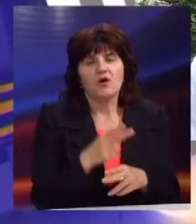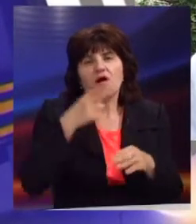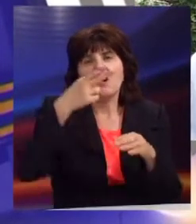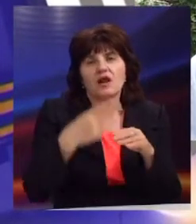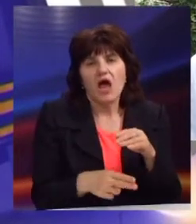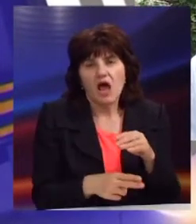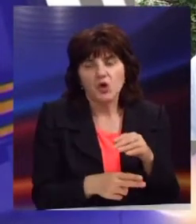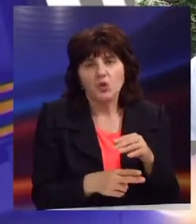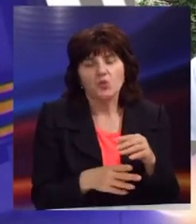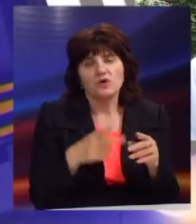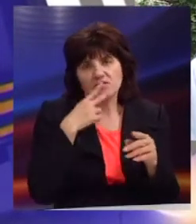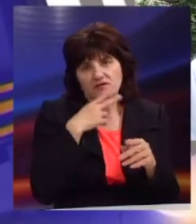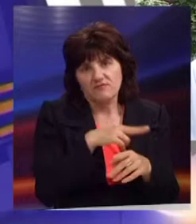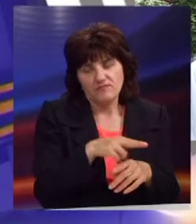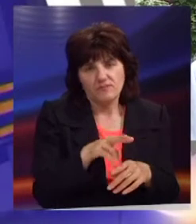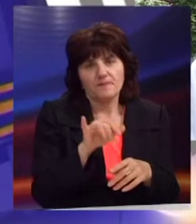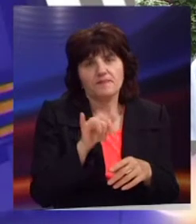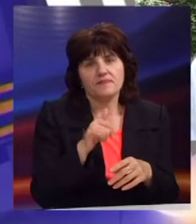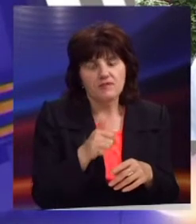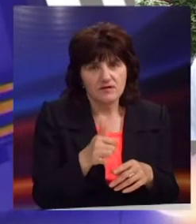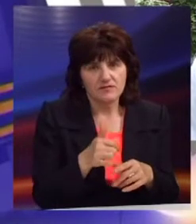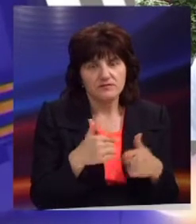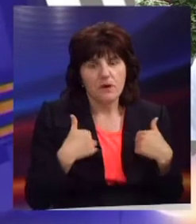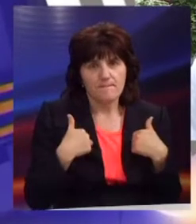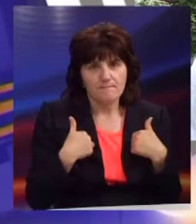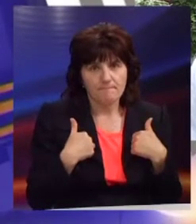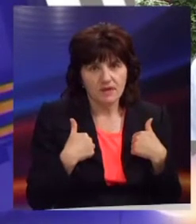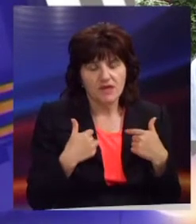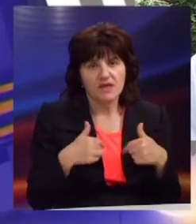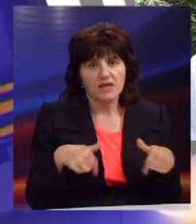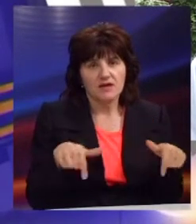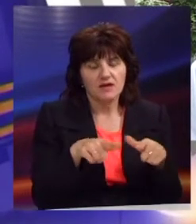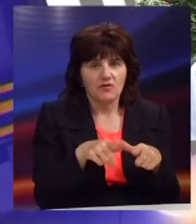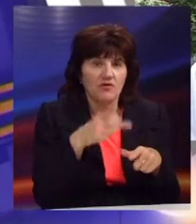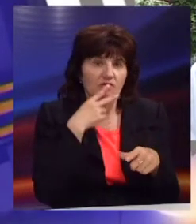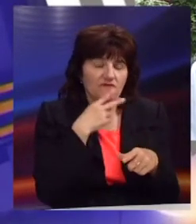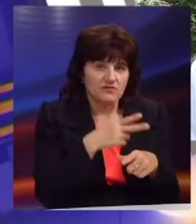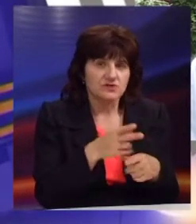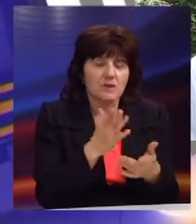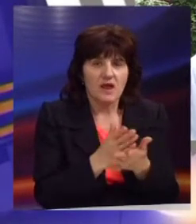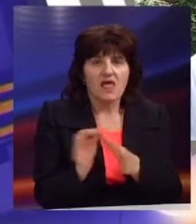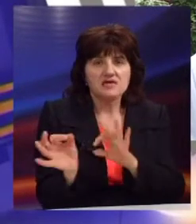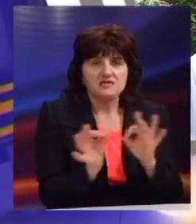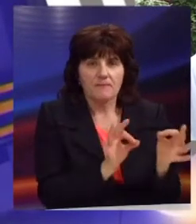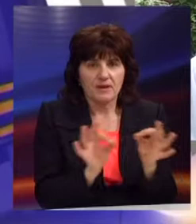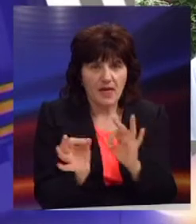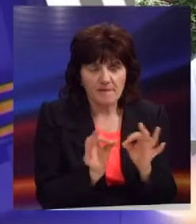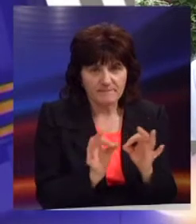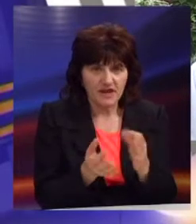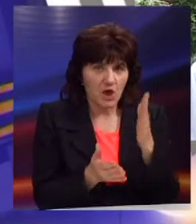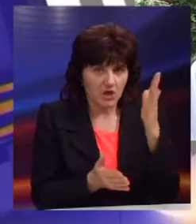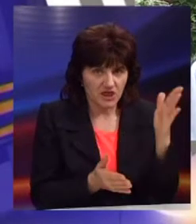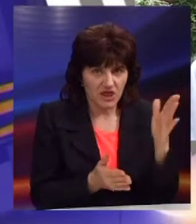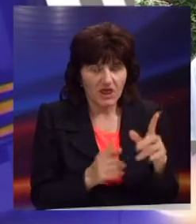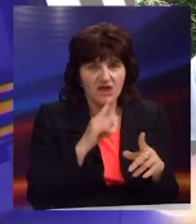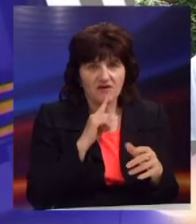Na našu sreću na kraju se ispostavilo da smo i mi ili očigledno bili spremniji od njih